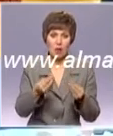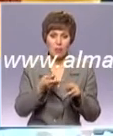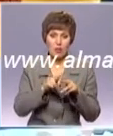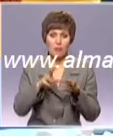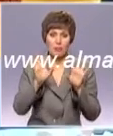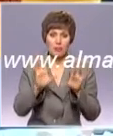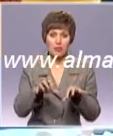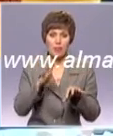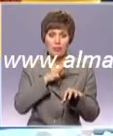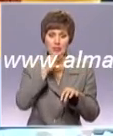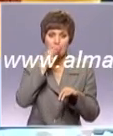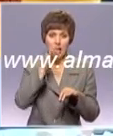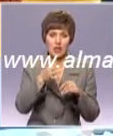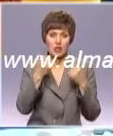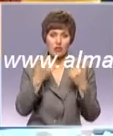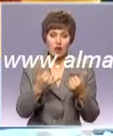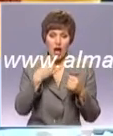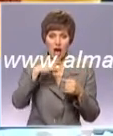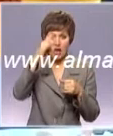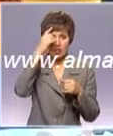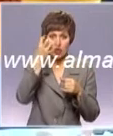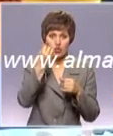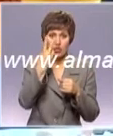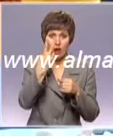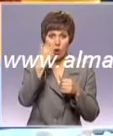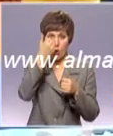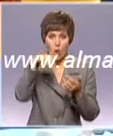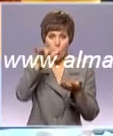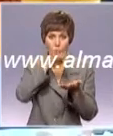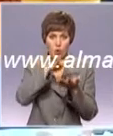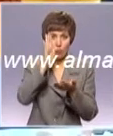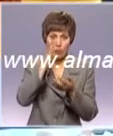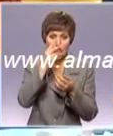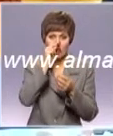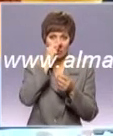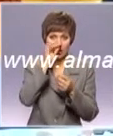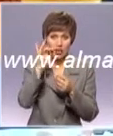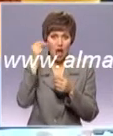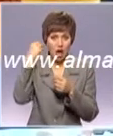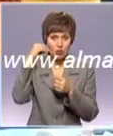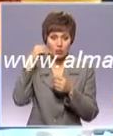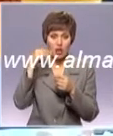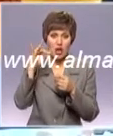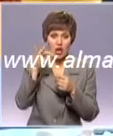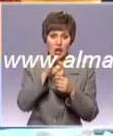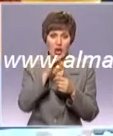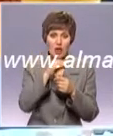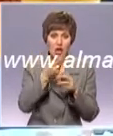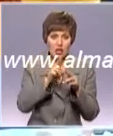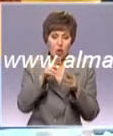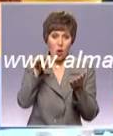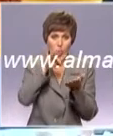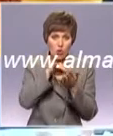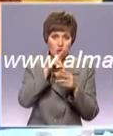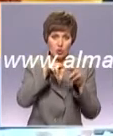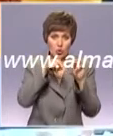было сказано, что сегодня в Казахстане еще два города будет. Это Чимкент и Актюбе, где будет, значит, строиться, это будет два